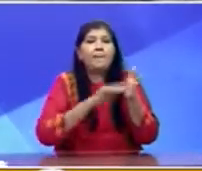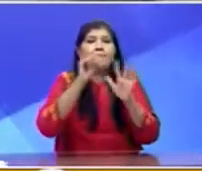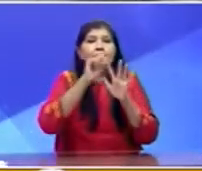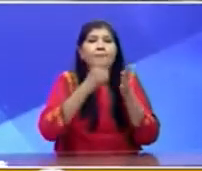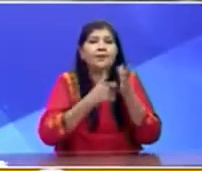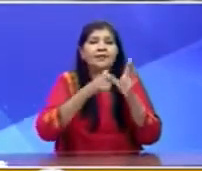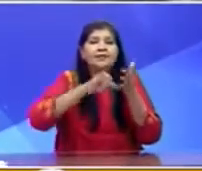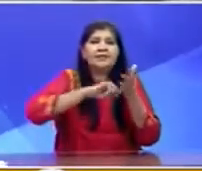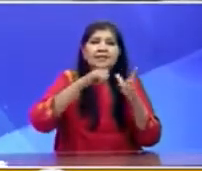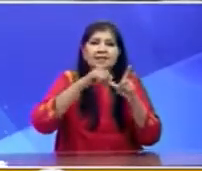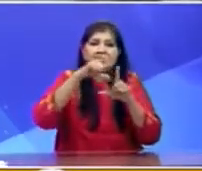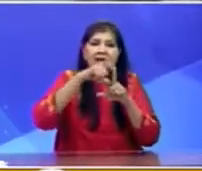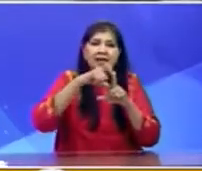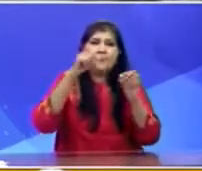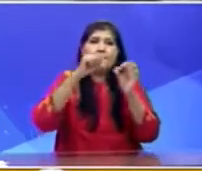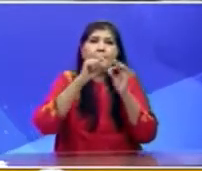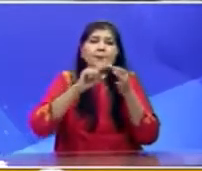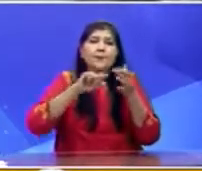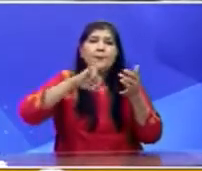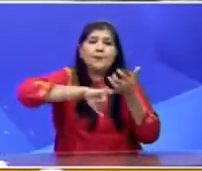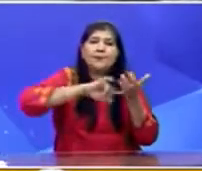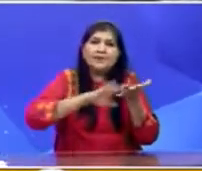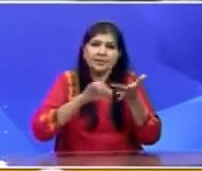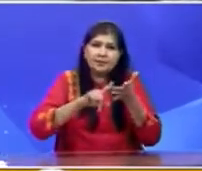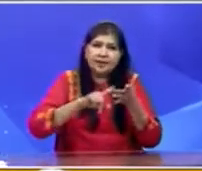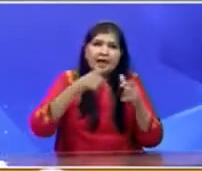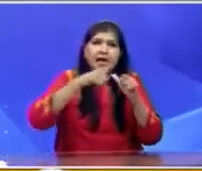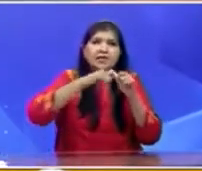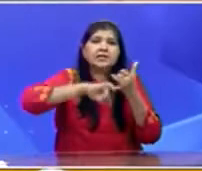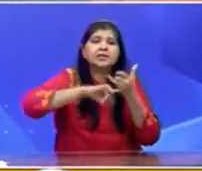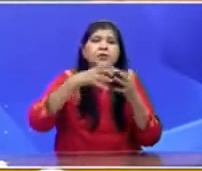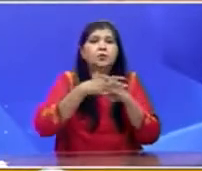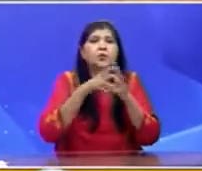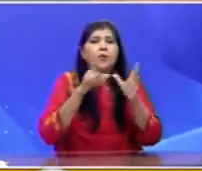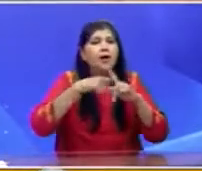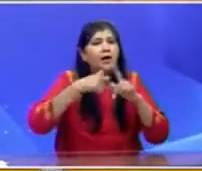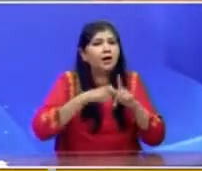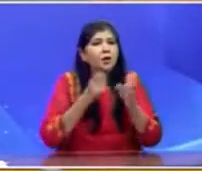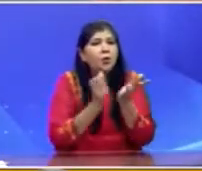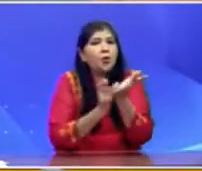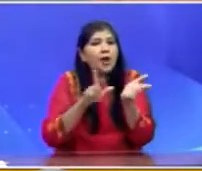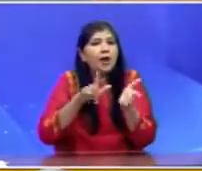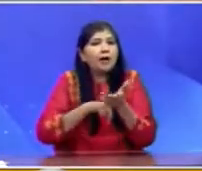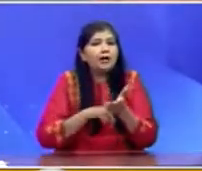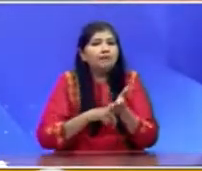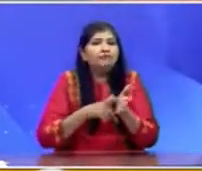और अशफाक उल्लाह खान जैसे जाबाजों का नाम जुड़ा है। यहाँ ट्रेन से